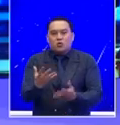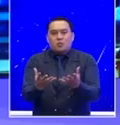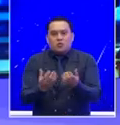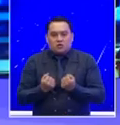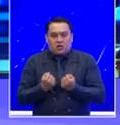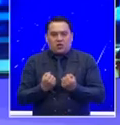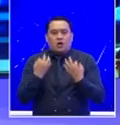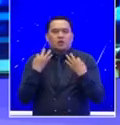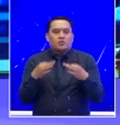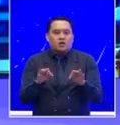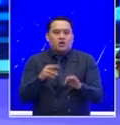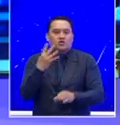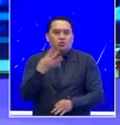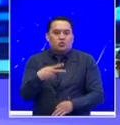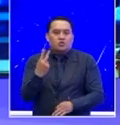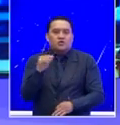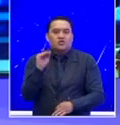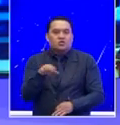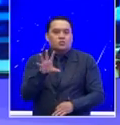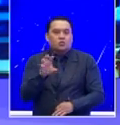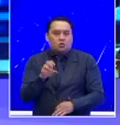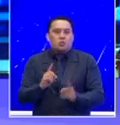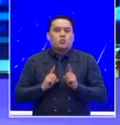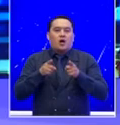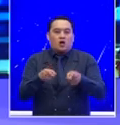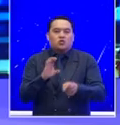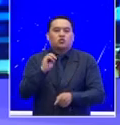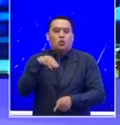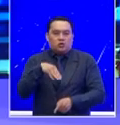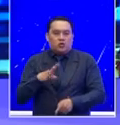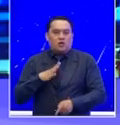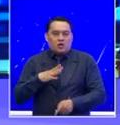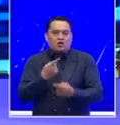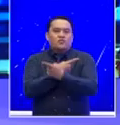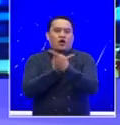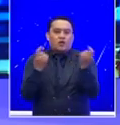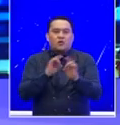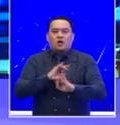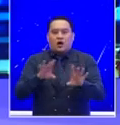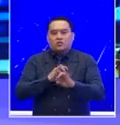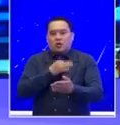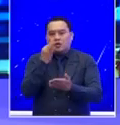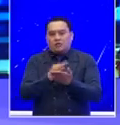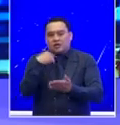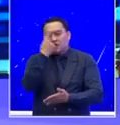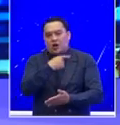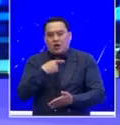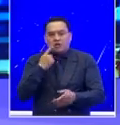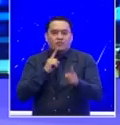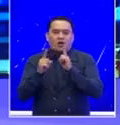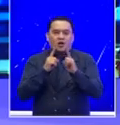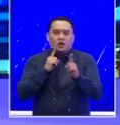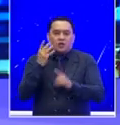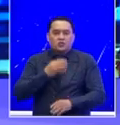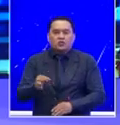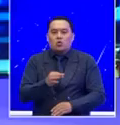уже получили одобрение, и 42 500 поступили на их счета. Такой информацией поделились ответственные лица в ходе